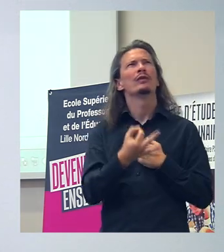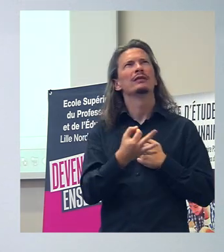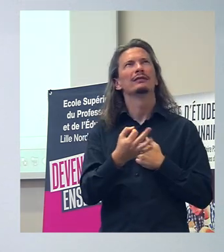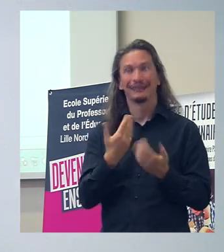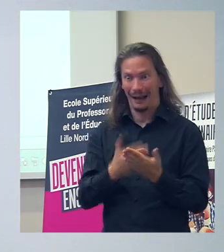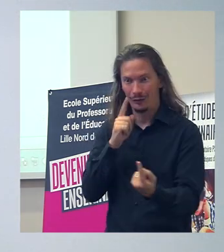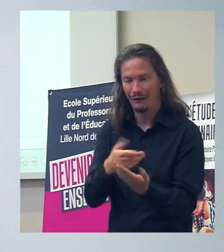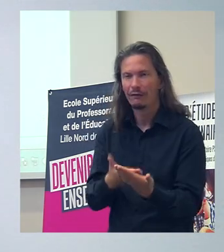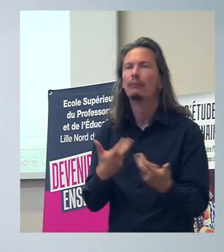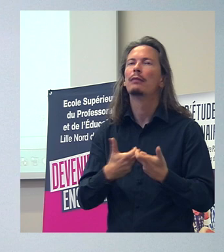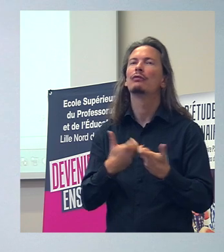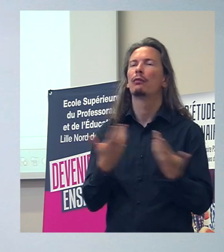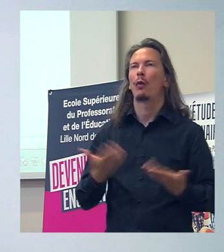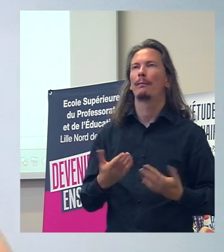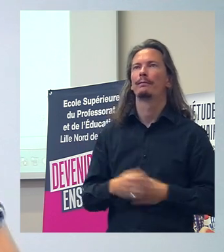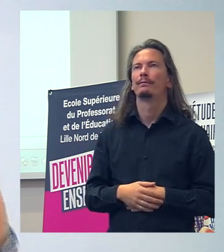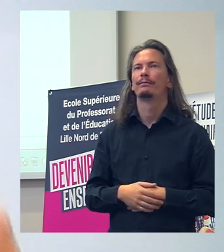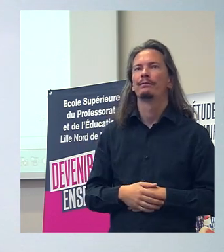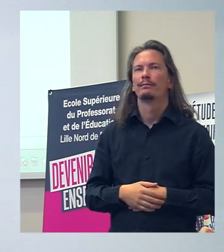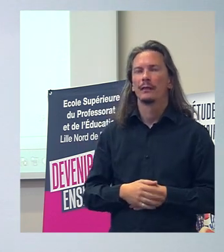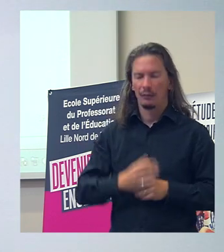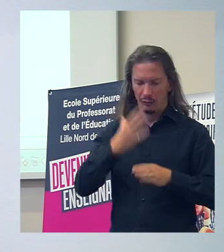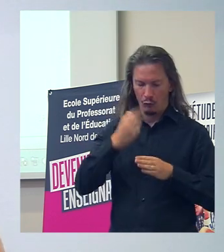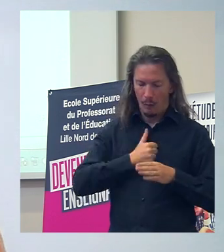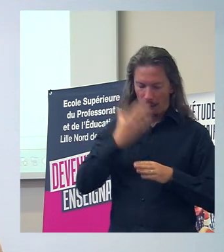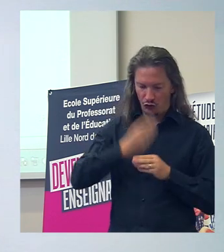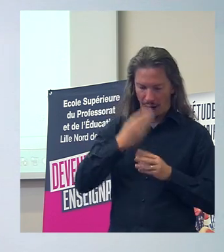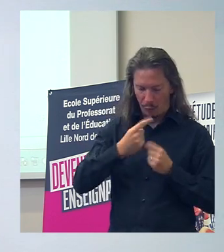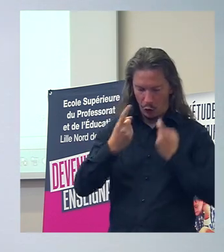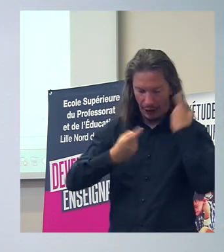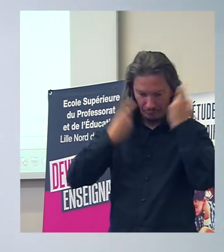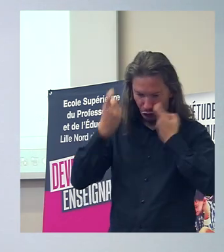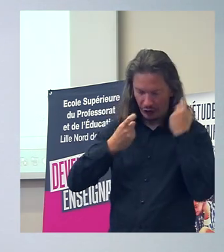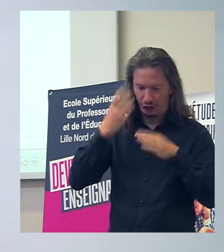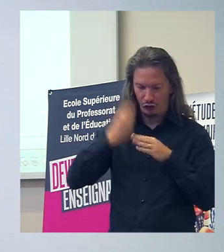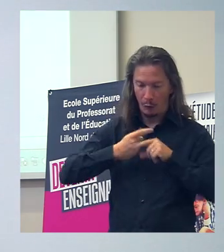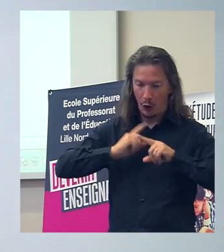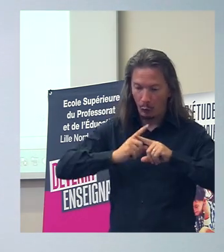essentiellement apprendre à réfléchir, argumenter,